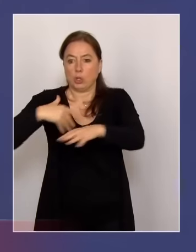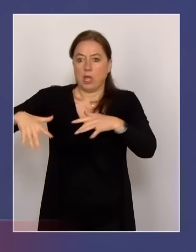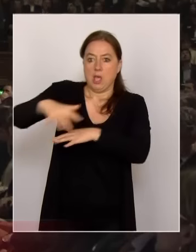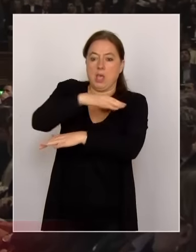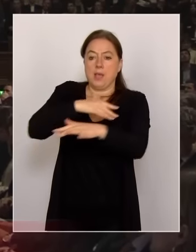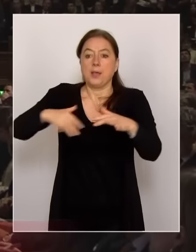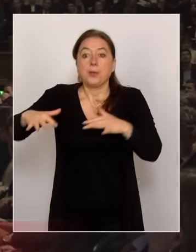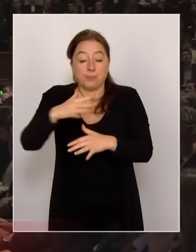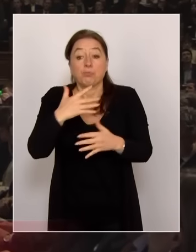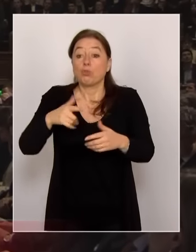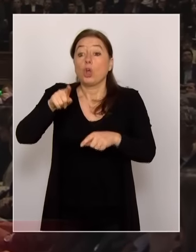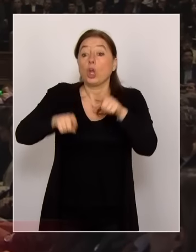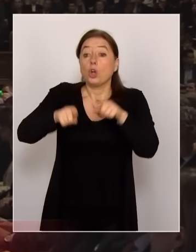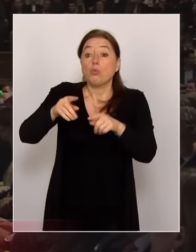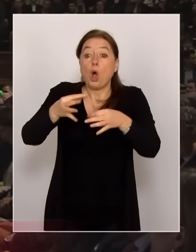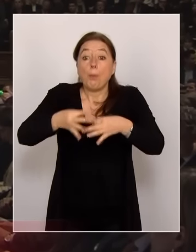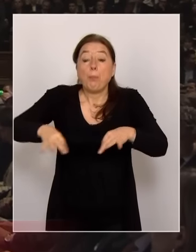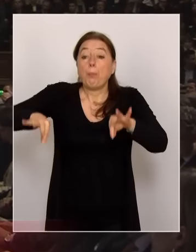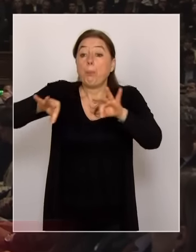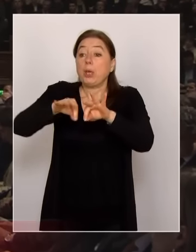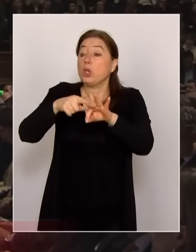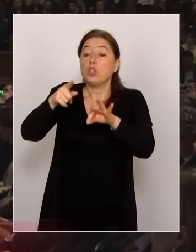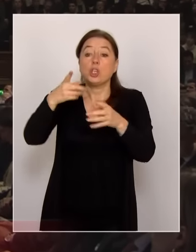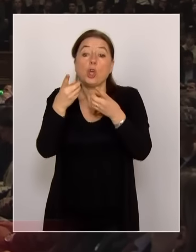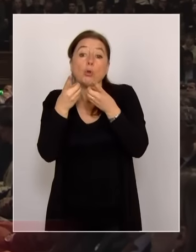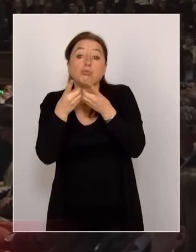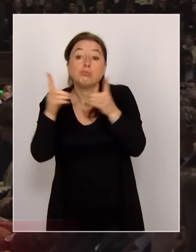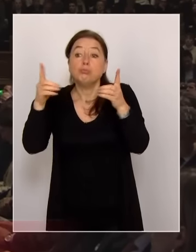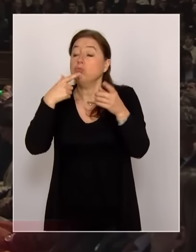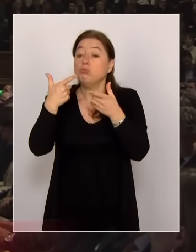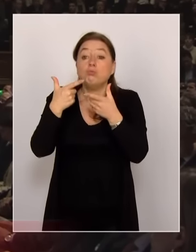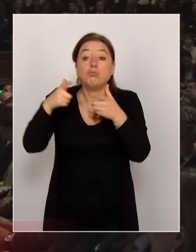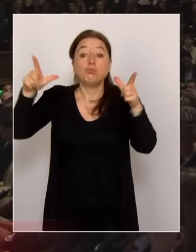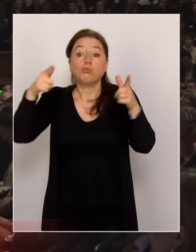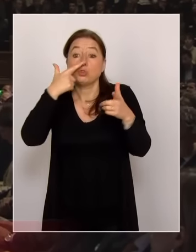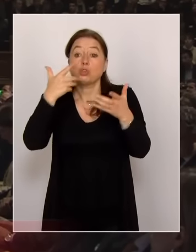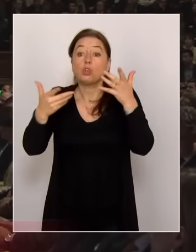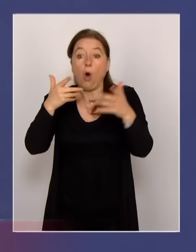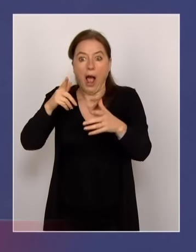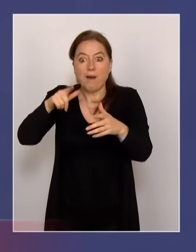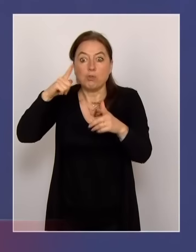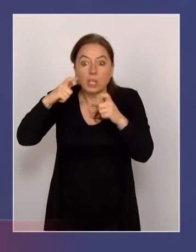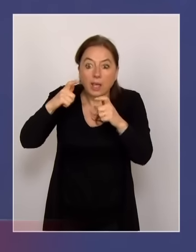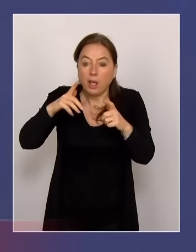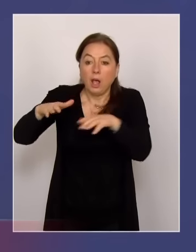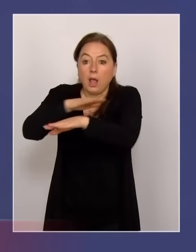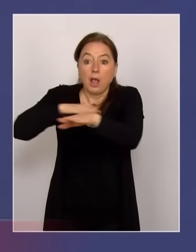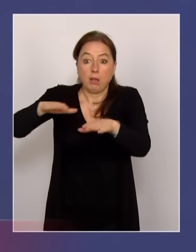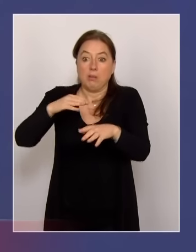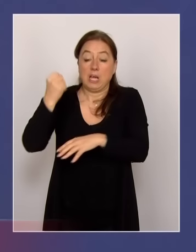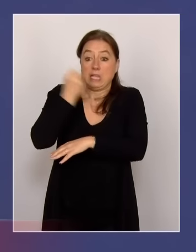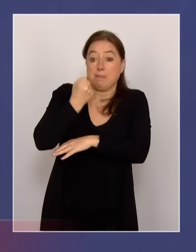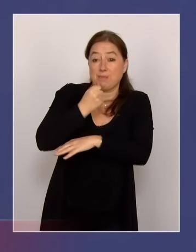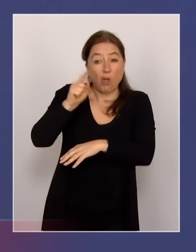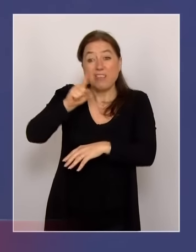les politiques les plus libérales étaient celles qui préviendraient la criminalisation, ce qui est tout le contraire. Nous avons besoin d'avoir une approche européenne,